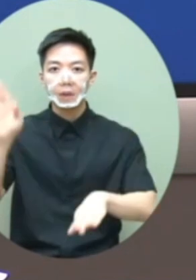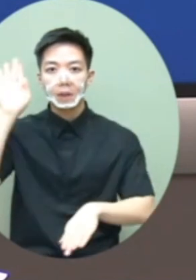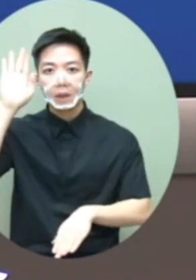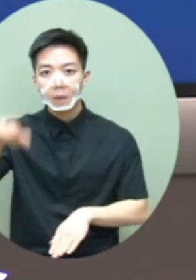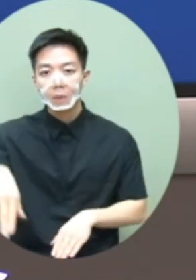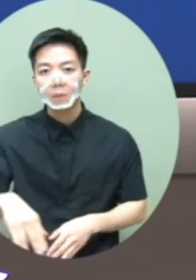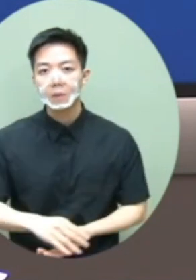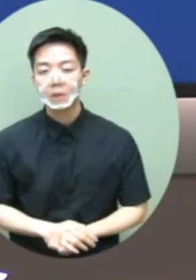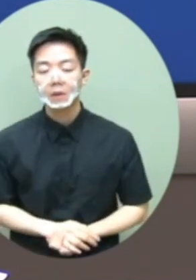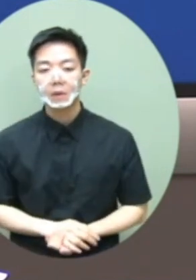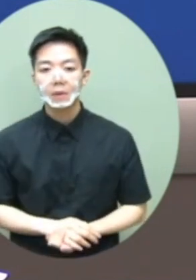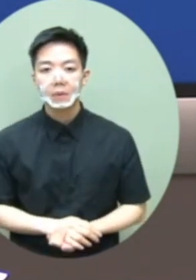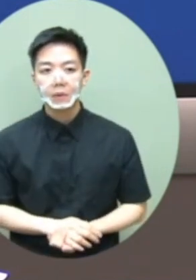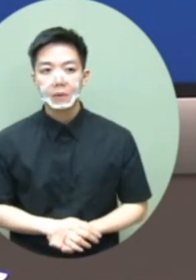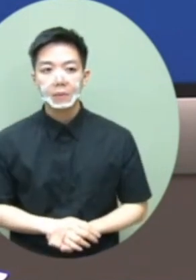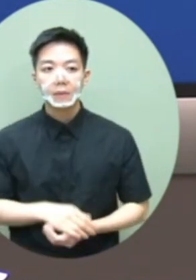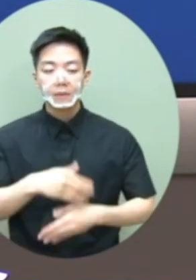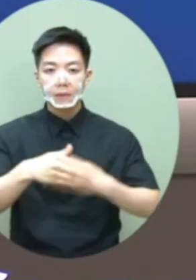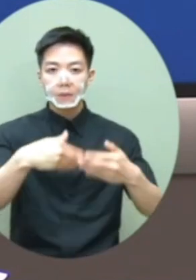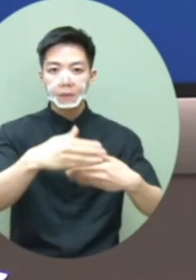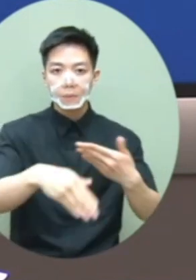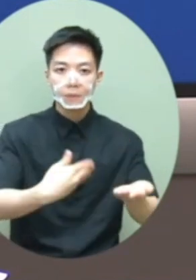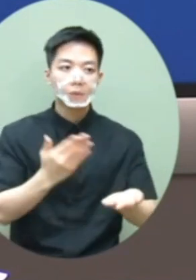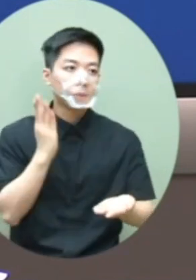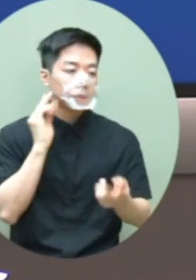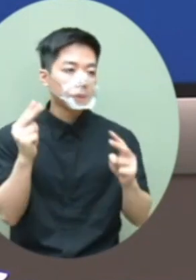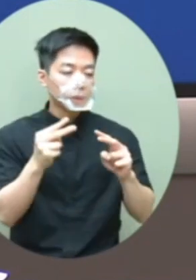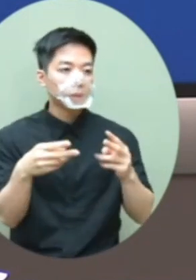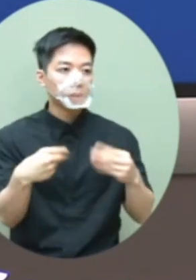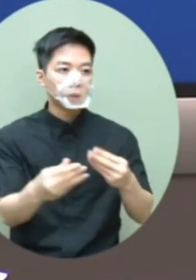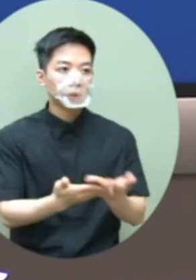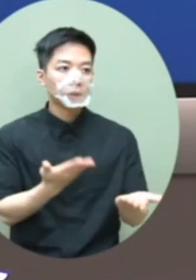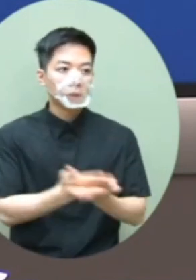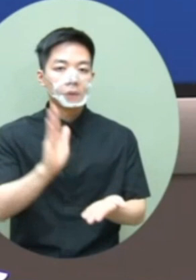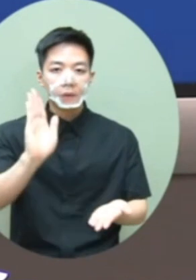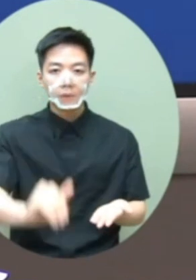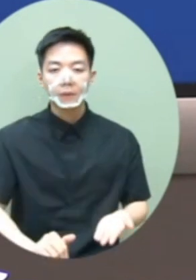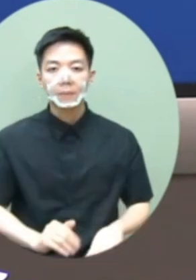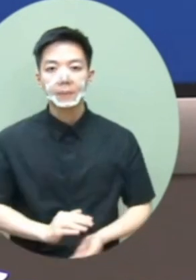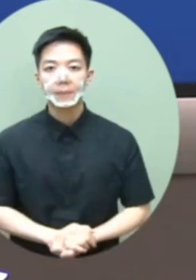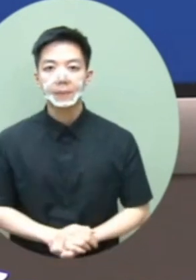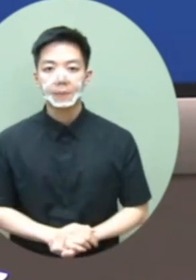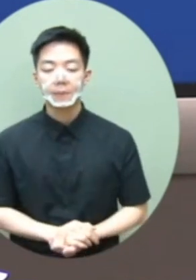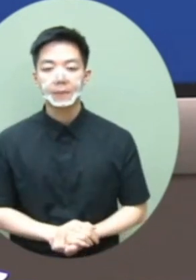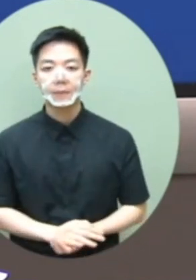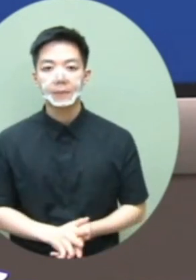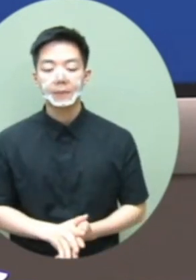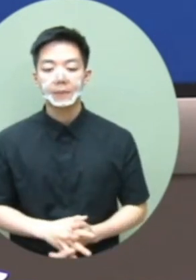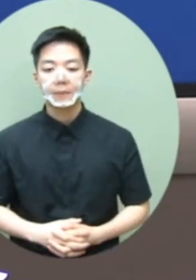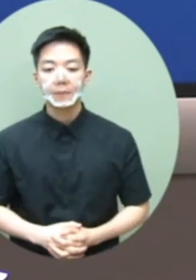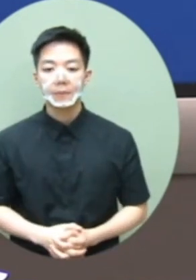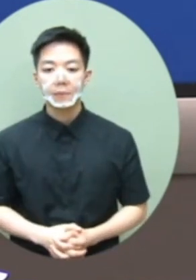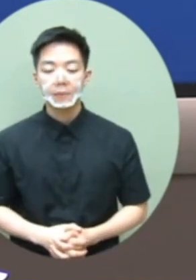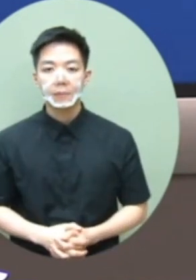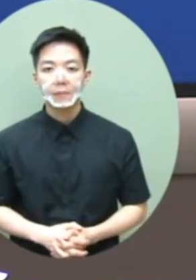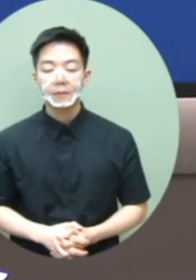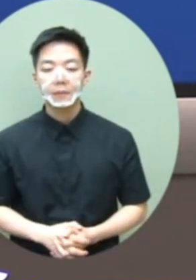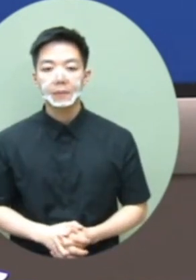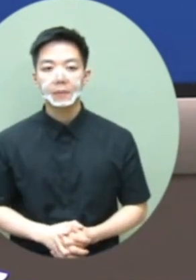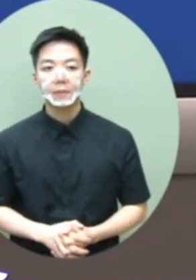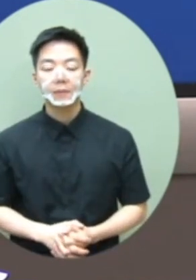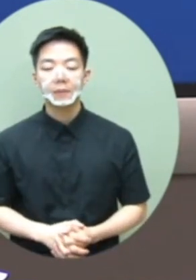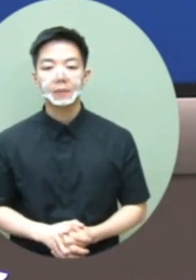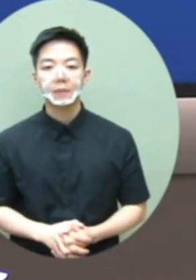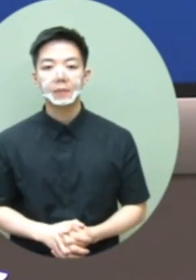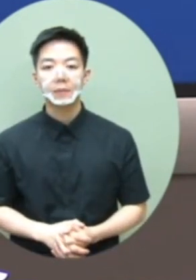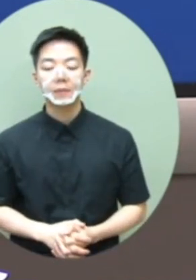係逐步俾學生咧係翻到去學校咧係面授課堂。我覺